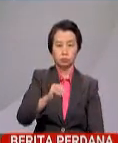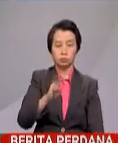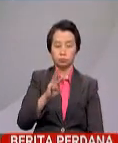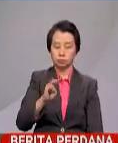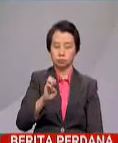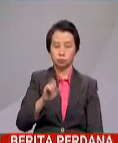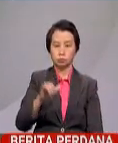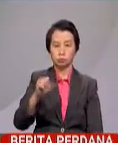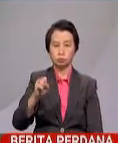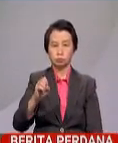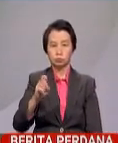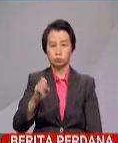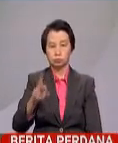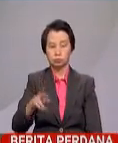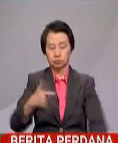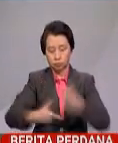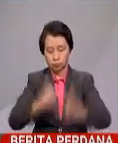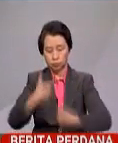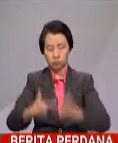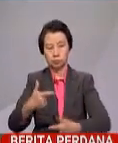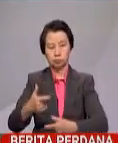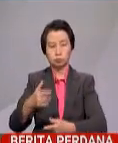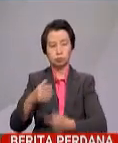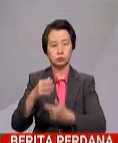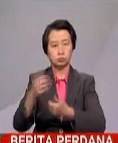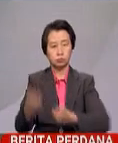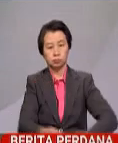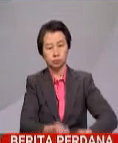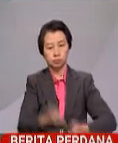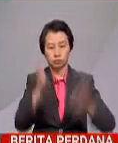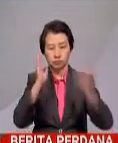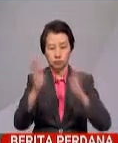Mesos dan Liga Hoki Wanita Malaysia 2019.